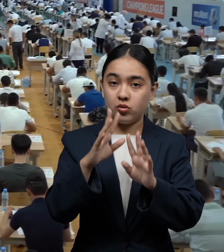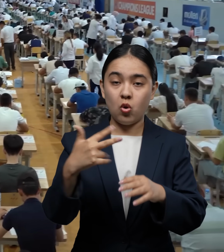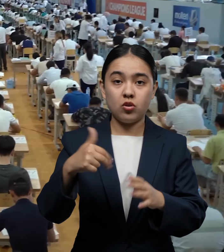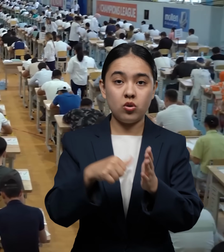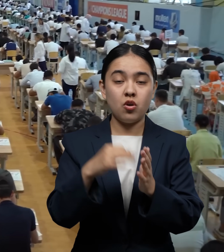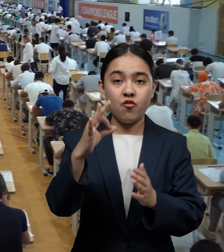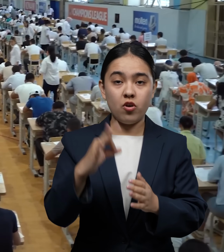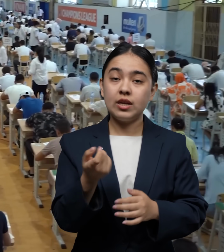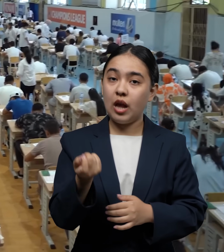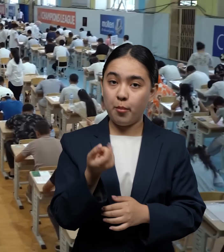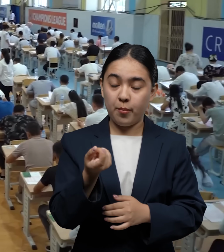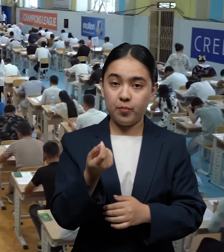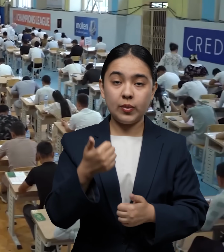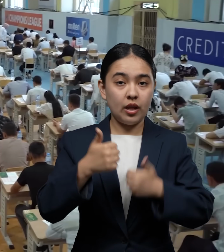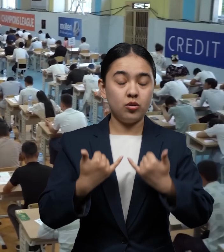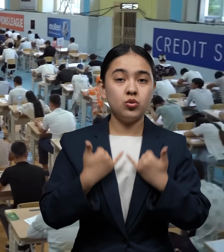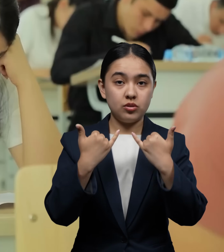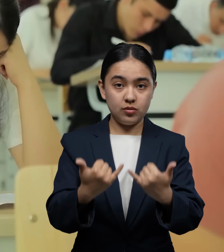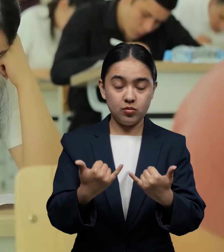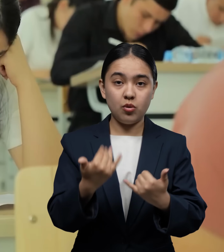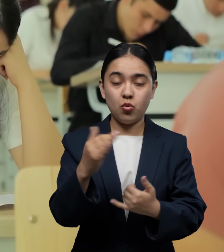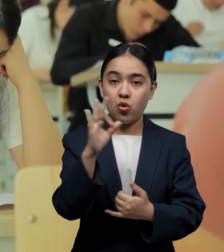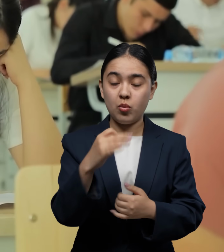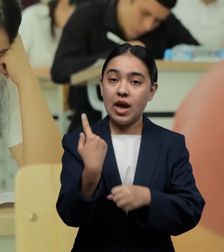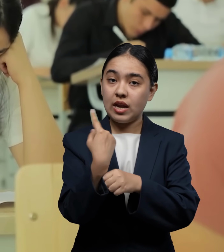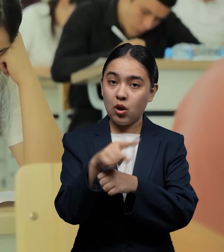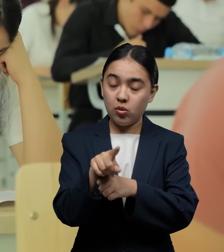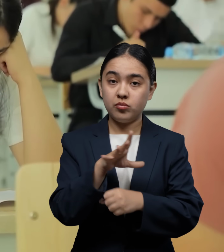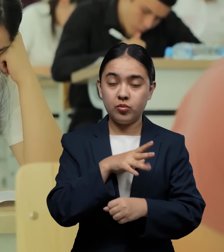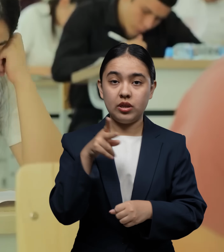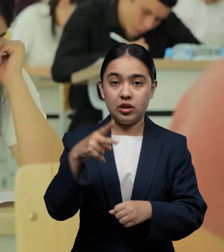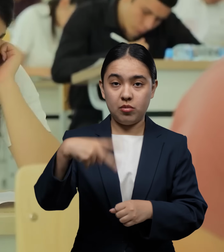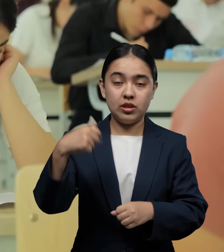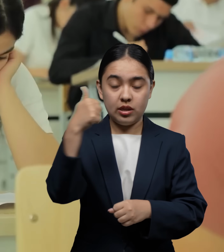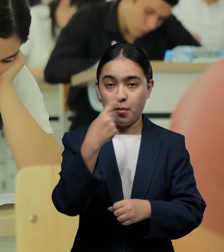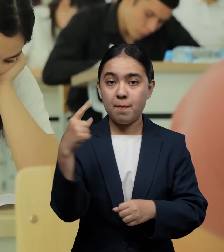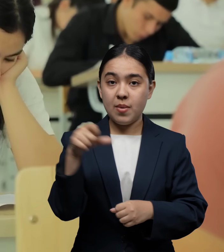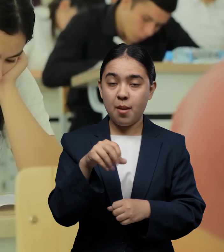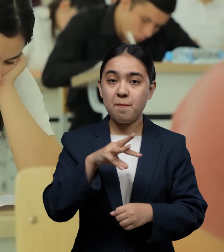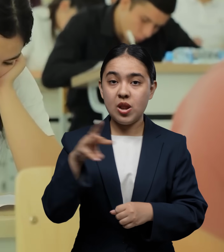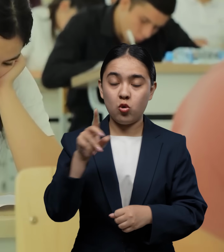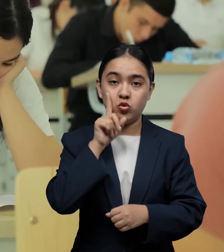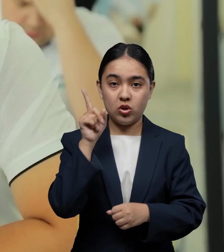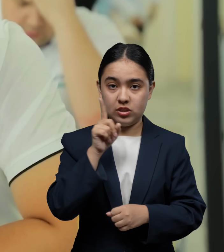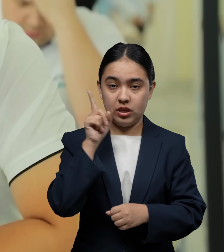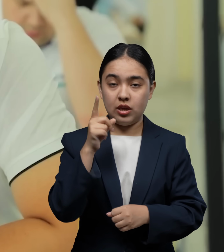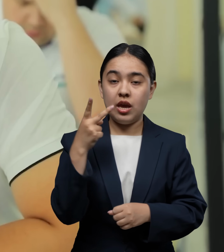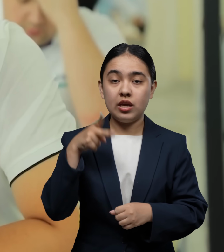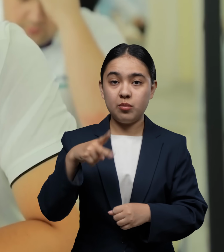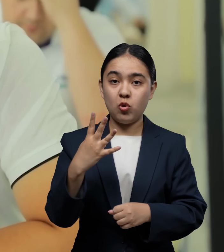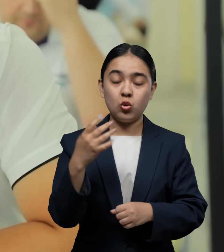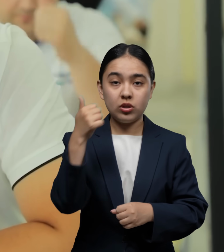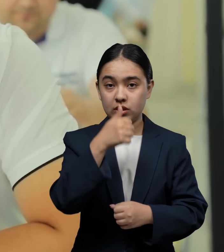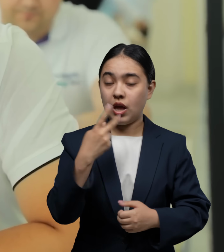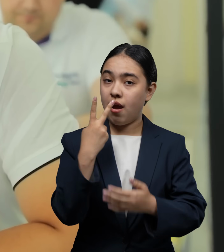esa 36%ga kam. Taqqoslash uchun bu borada rekord o'rnatilgan 2020 yili 1,5 million yoshlar, ya'ni